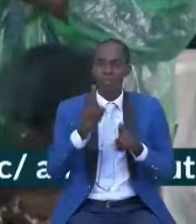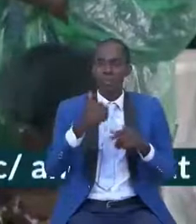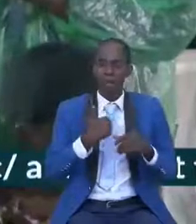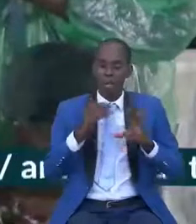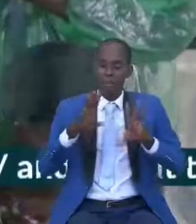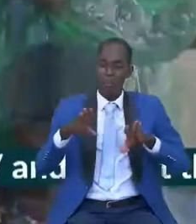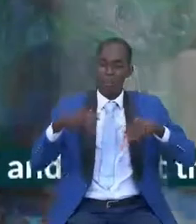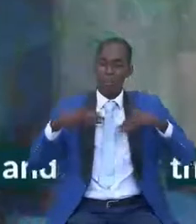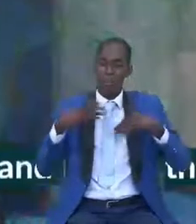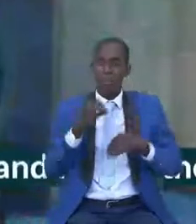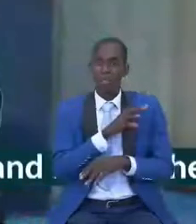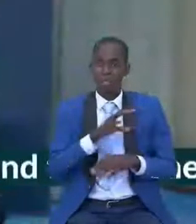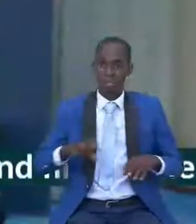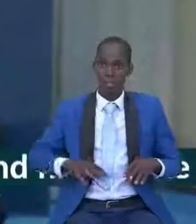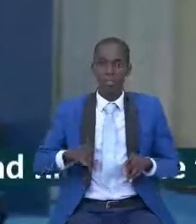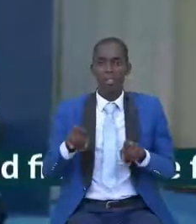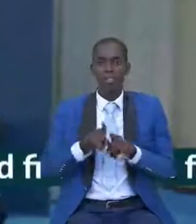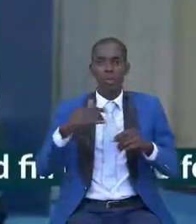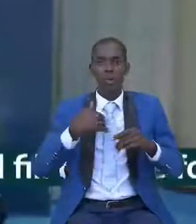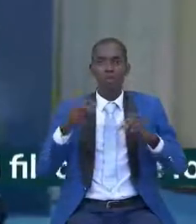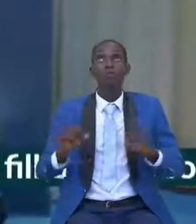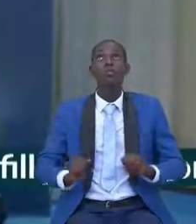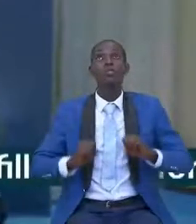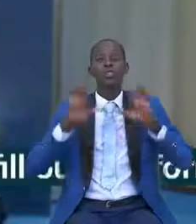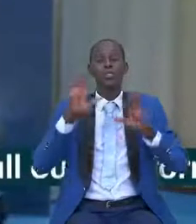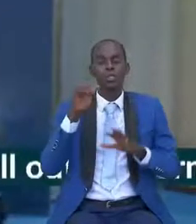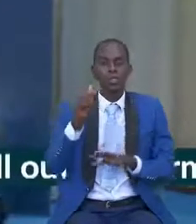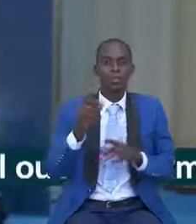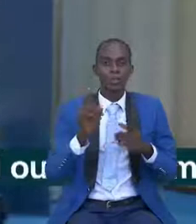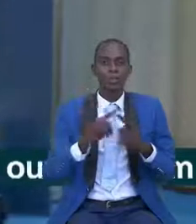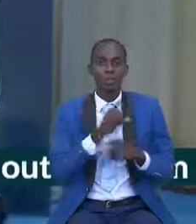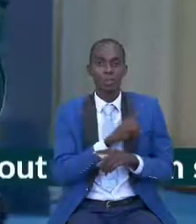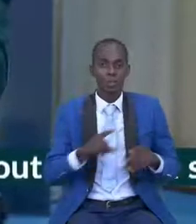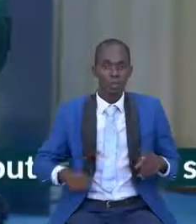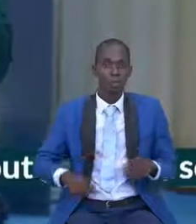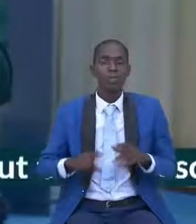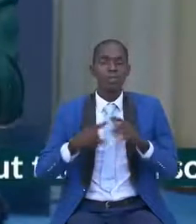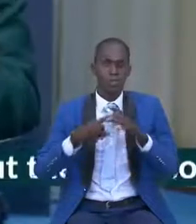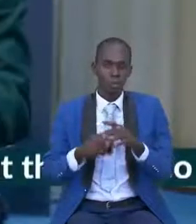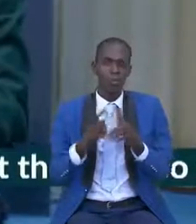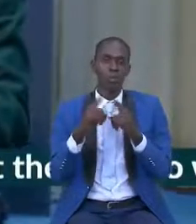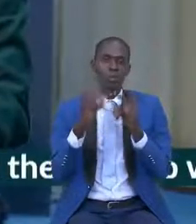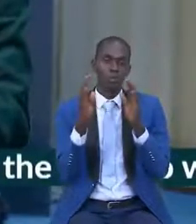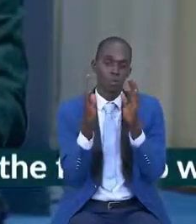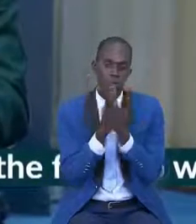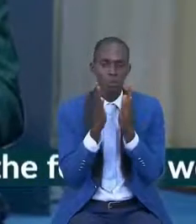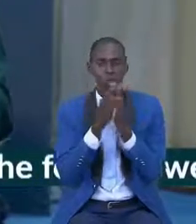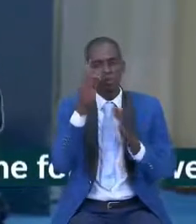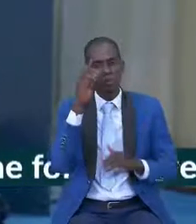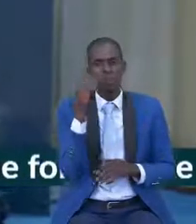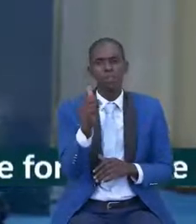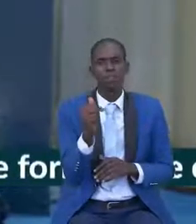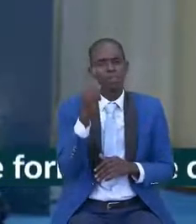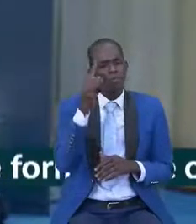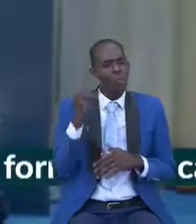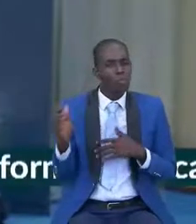Que les conseillers s'occupent des nouveaux convertis ce soir. Faisons-le rapidement.